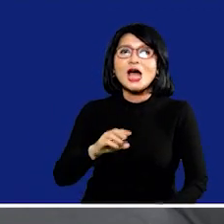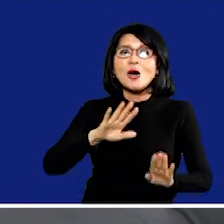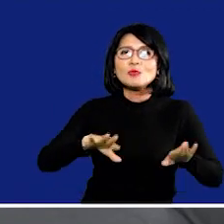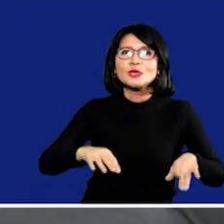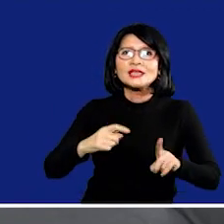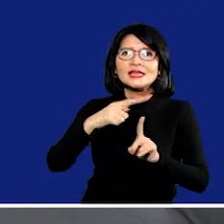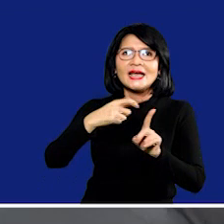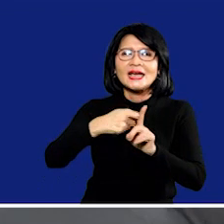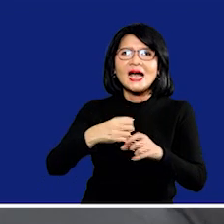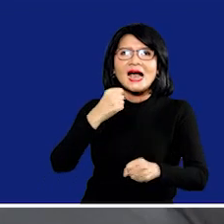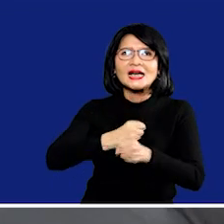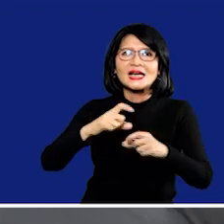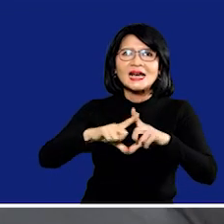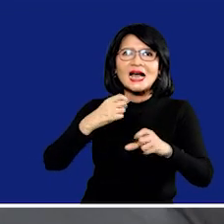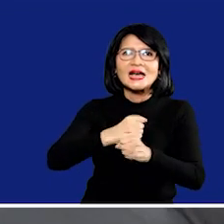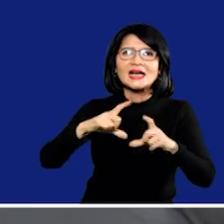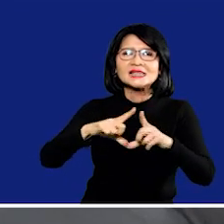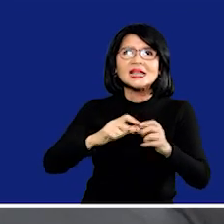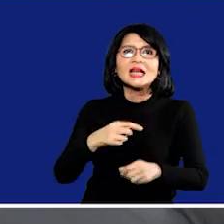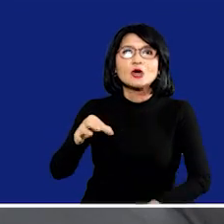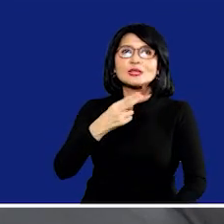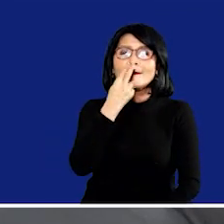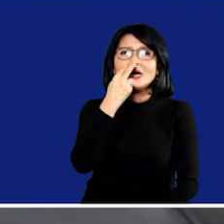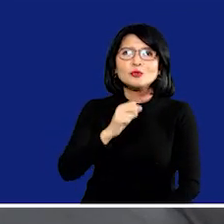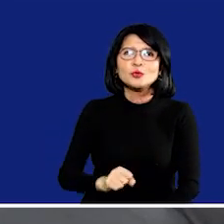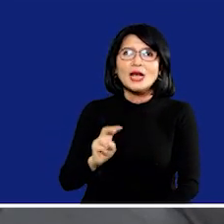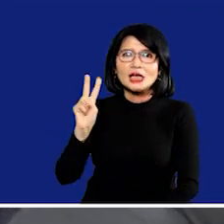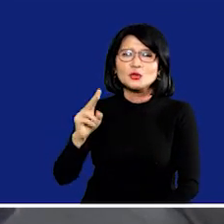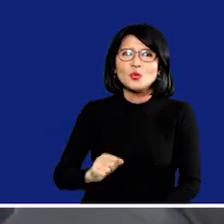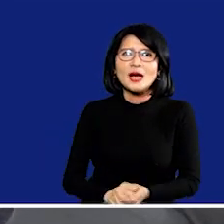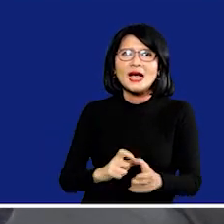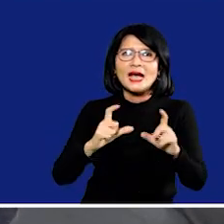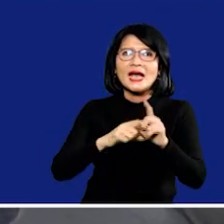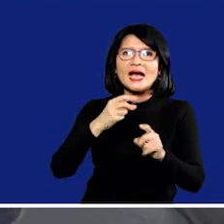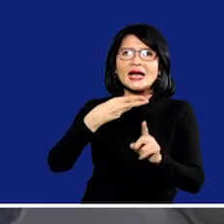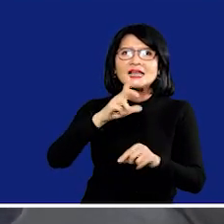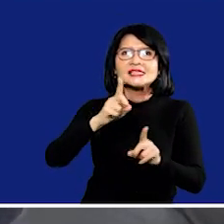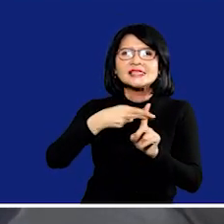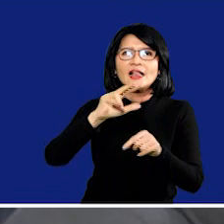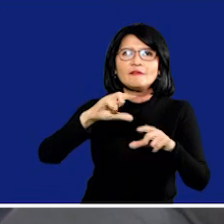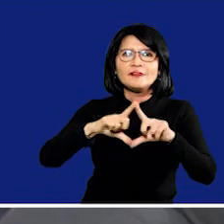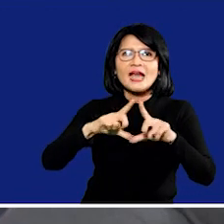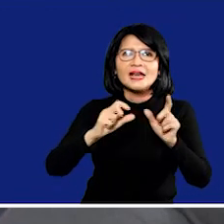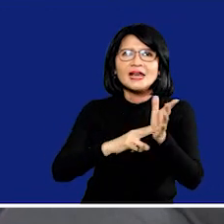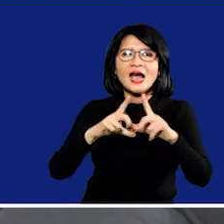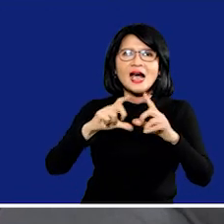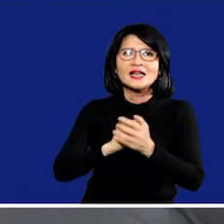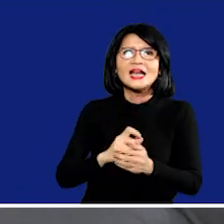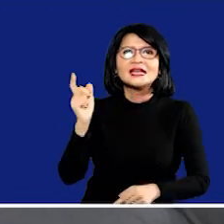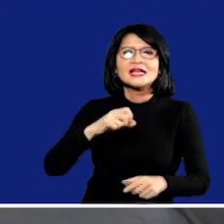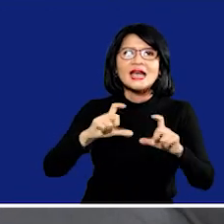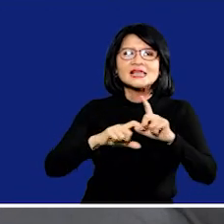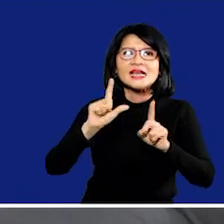TK Gagas Ceria Bandung, Jawa Barat. Dan yang kedua juga ada Selviani Lase dari SD